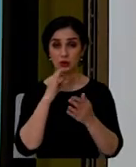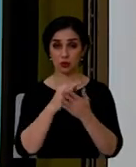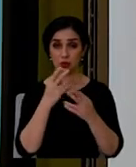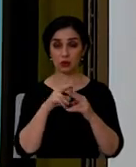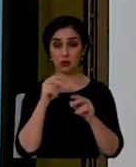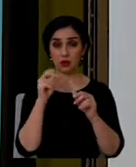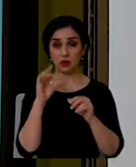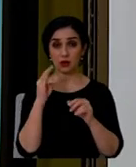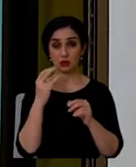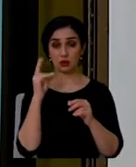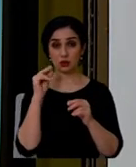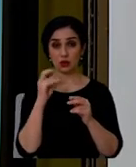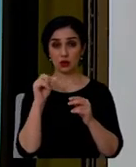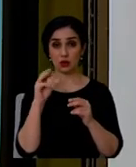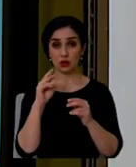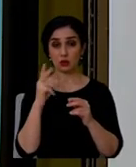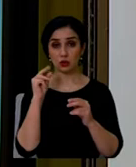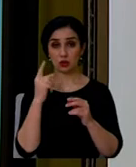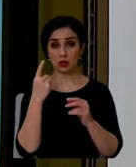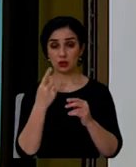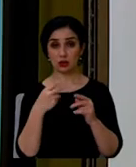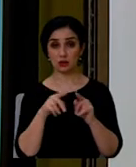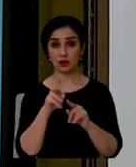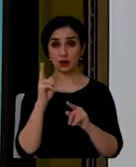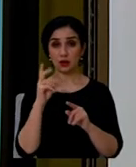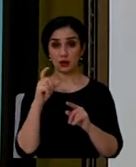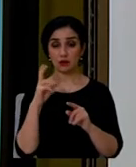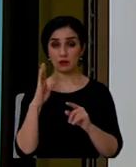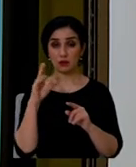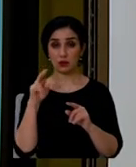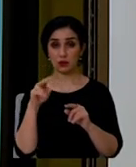Валентность кальция 2, число атомов 1. Соответственно, эквивалент будет равен